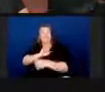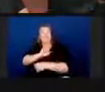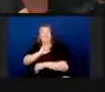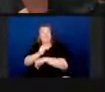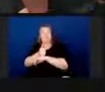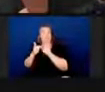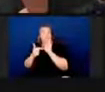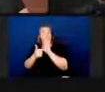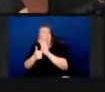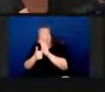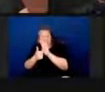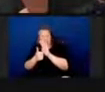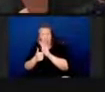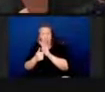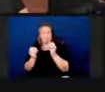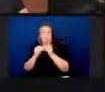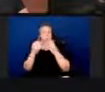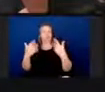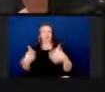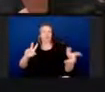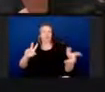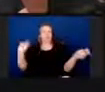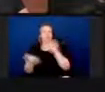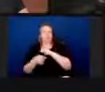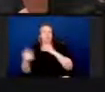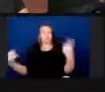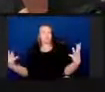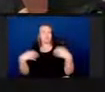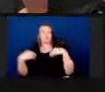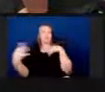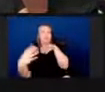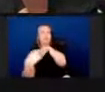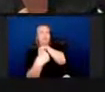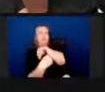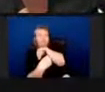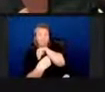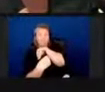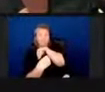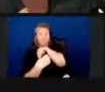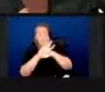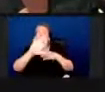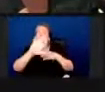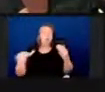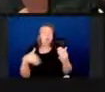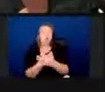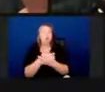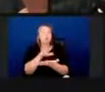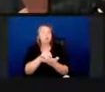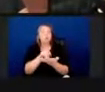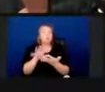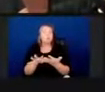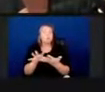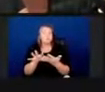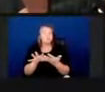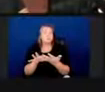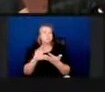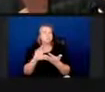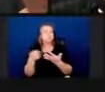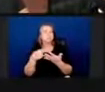ya kuanza kutumia modeli hii, tumeona ya kuwa wanafunzi wameweza kupata manufaa zaidi.